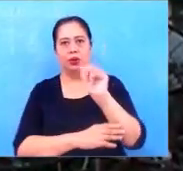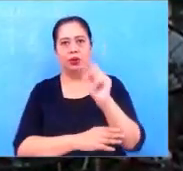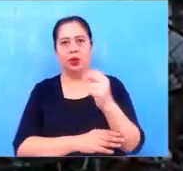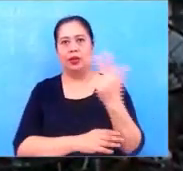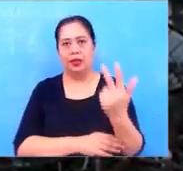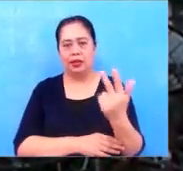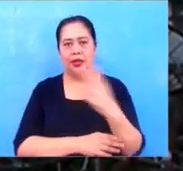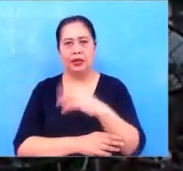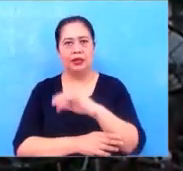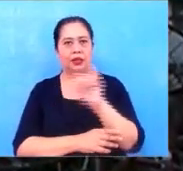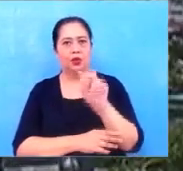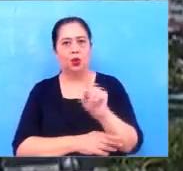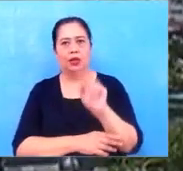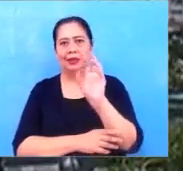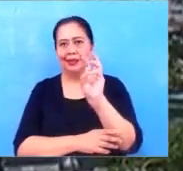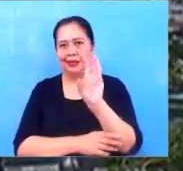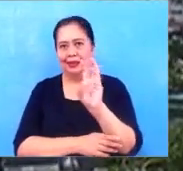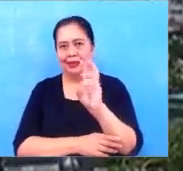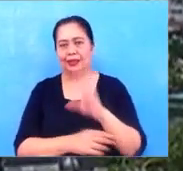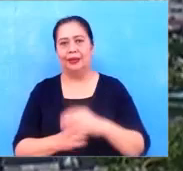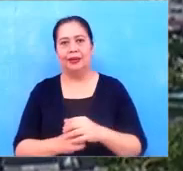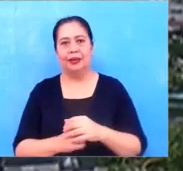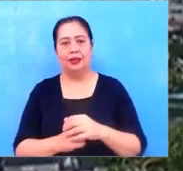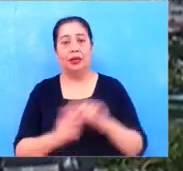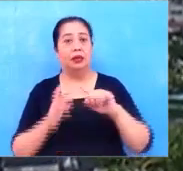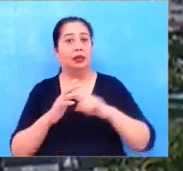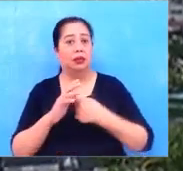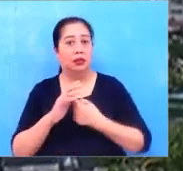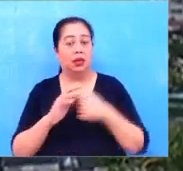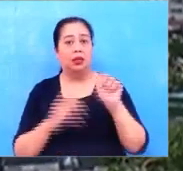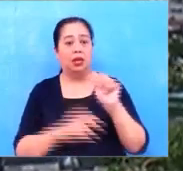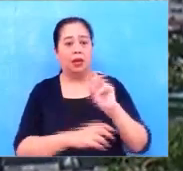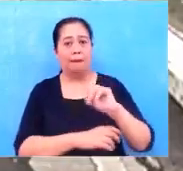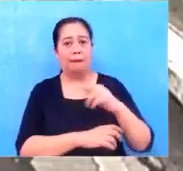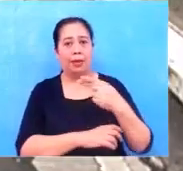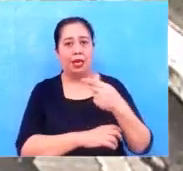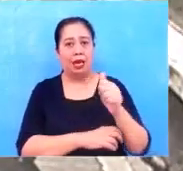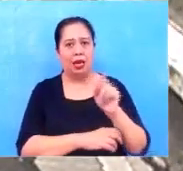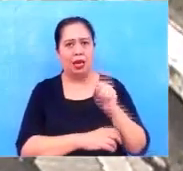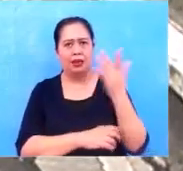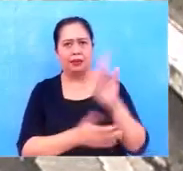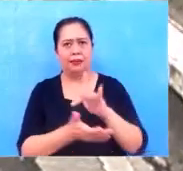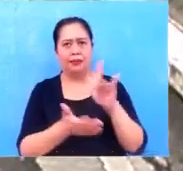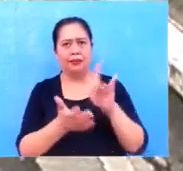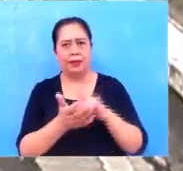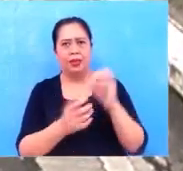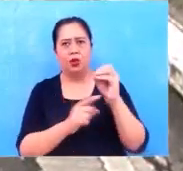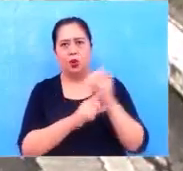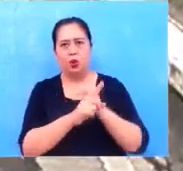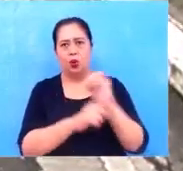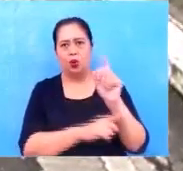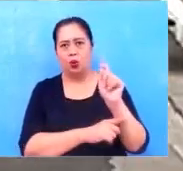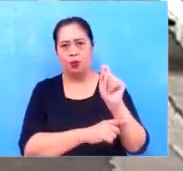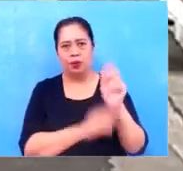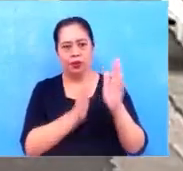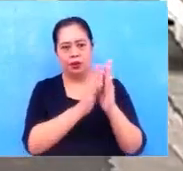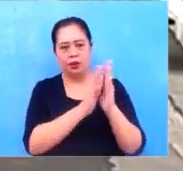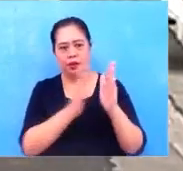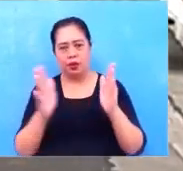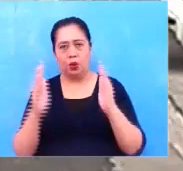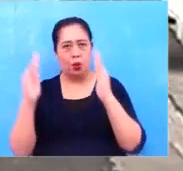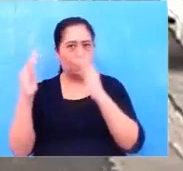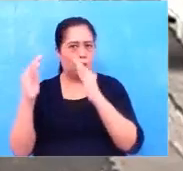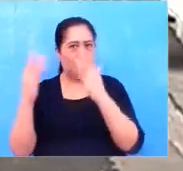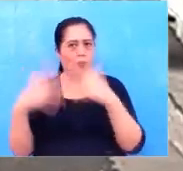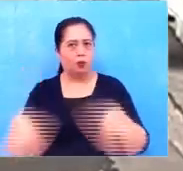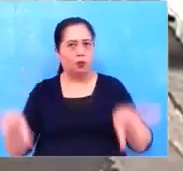January 16. Nagsimula ang amihan season noong kalagitnaan ng Oktubre at inaasahang matatapos